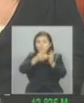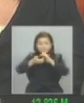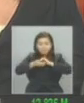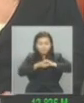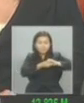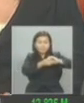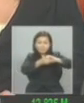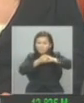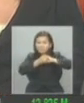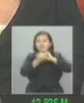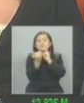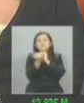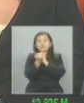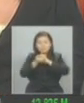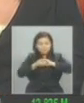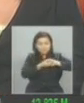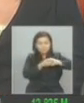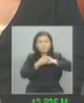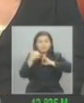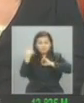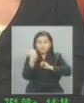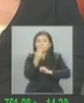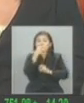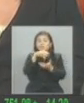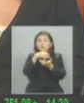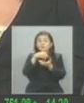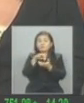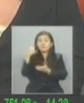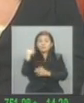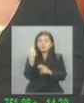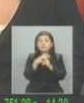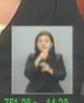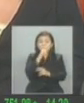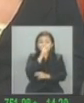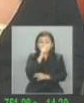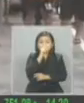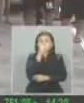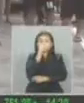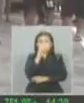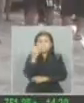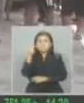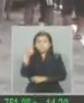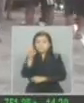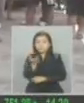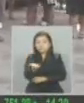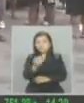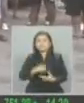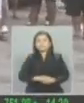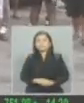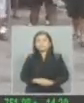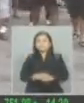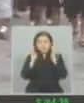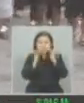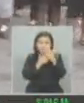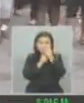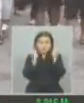การกระชับแน่นแฟนมากยิ่งขึ้นนะคะติดตามรายงานจากคุณอัครเดชวัฒนาบรรจงกุลค่ะ แฟนบอลเป็นฟันเฟืองสำคัญอีก